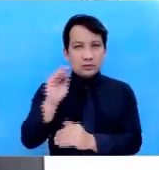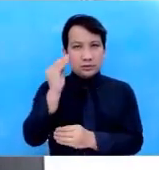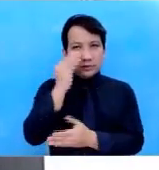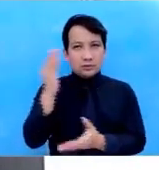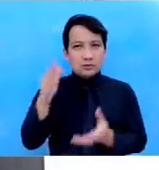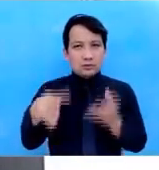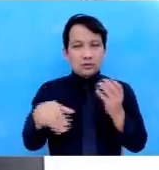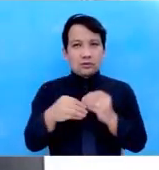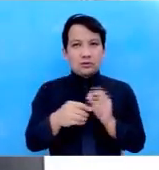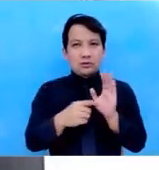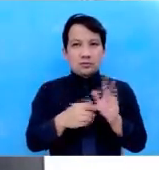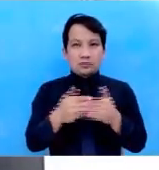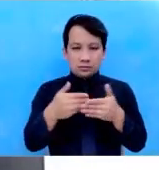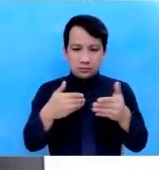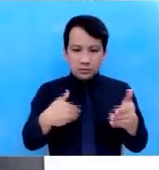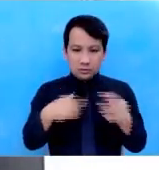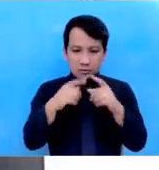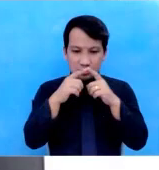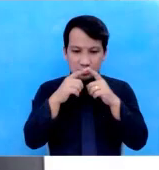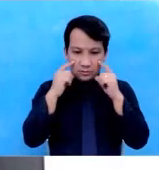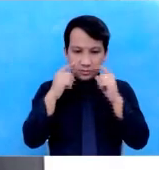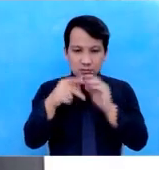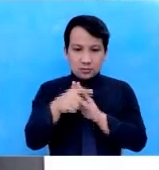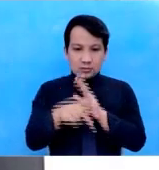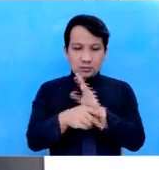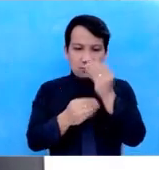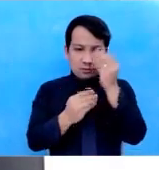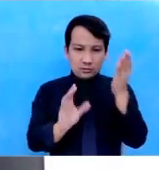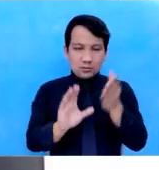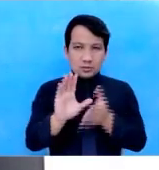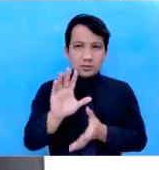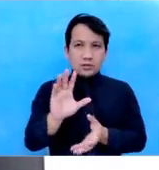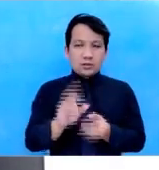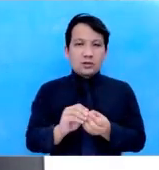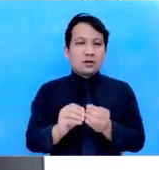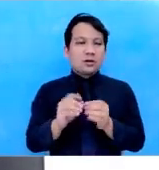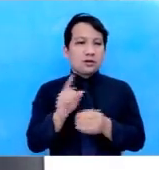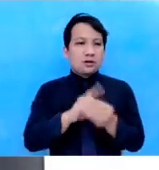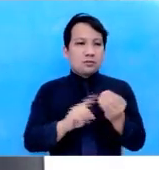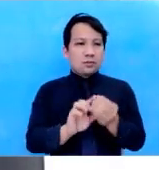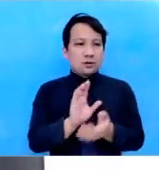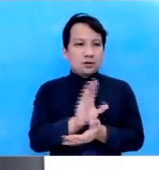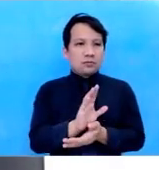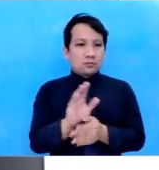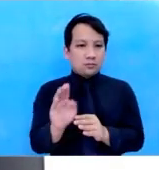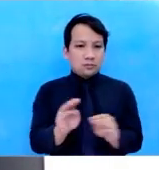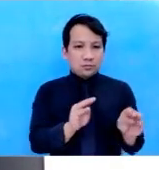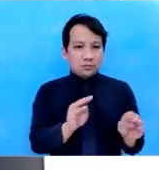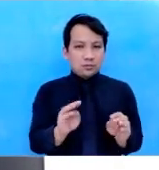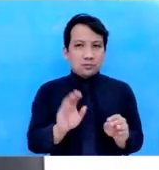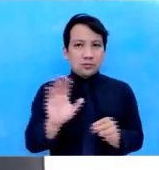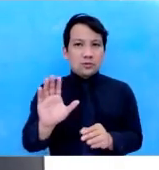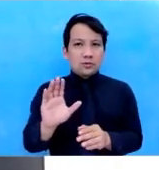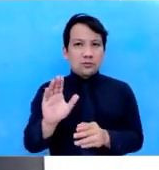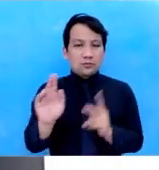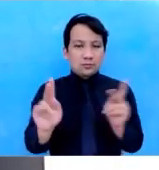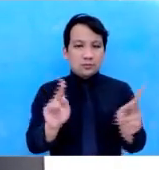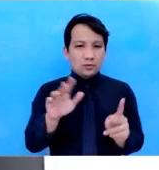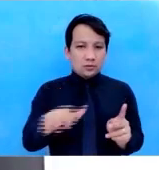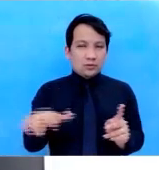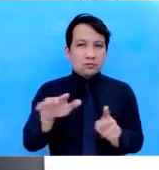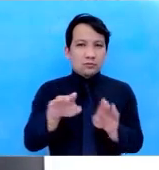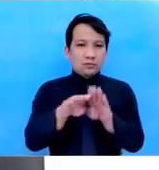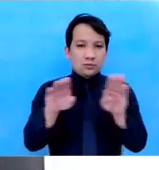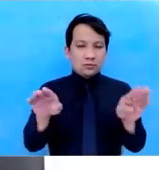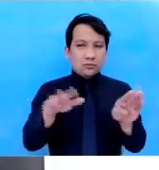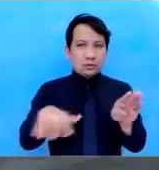just because of the masking policy outdoors, but also because of the mobility of the population and the opening up of